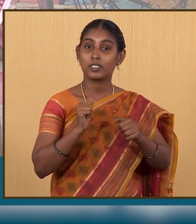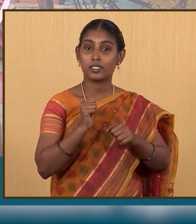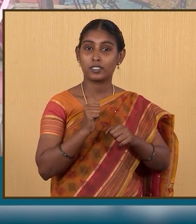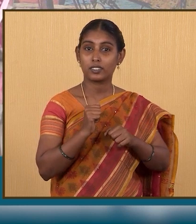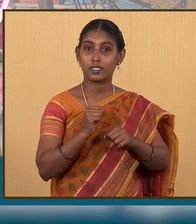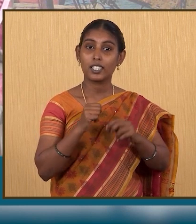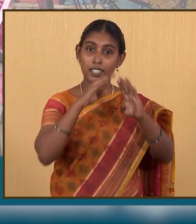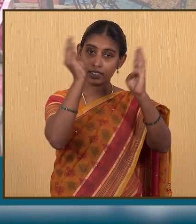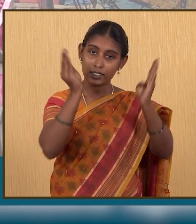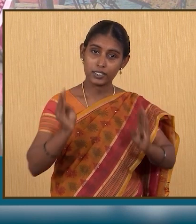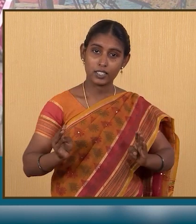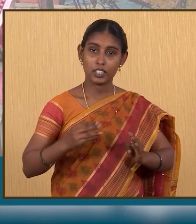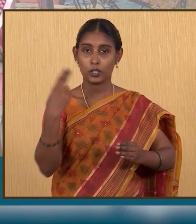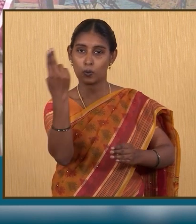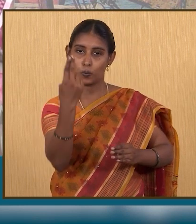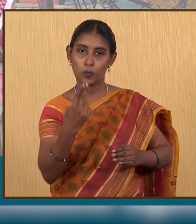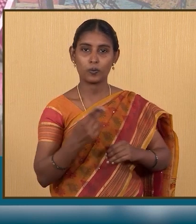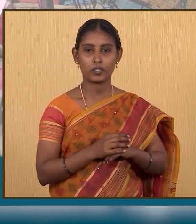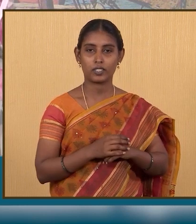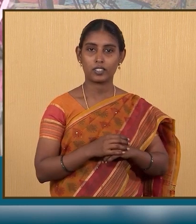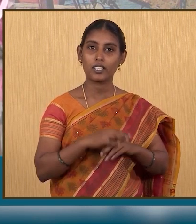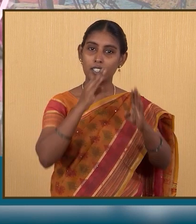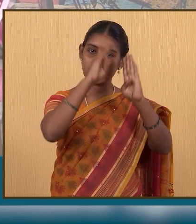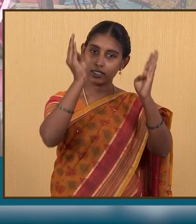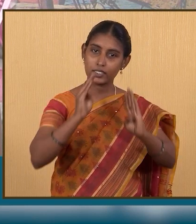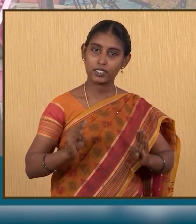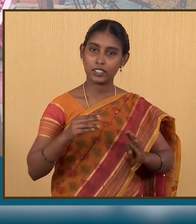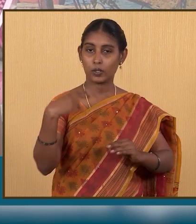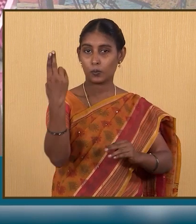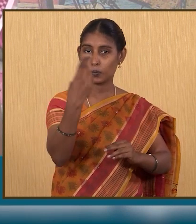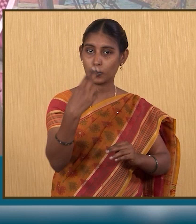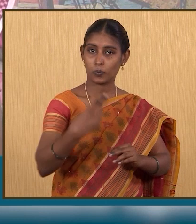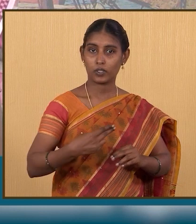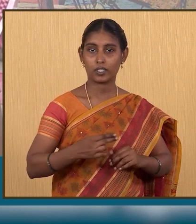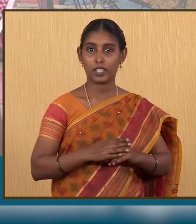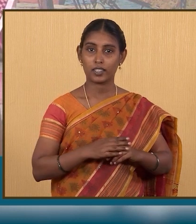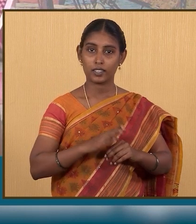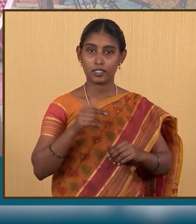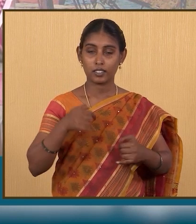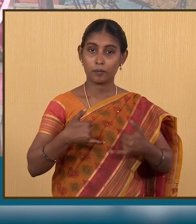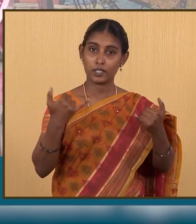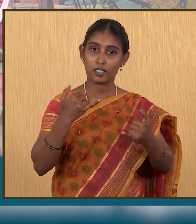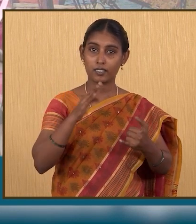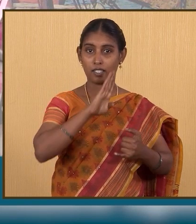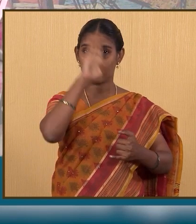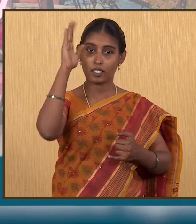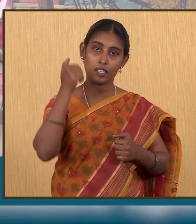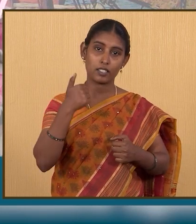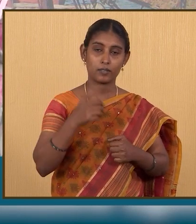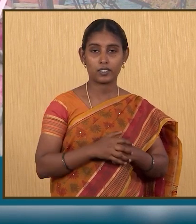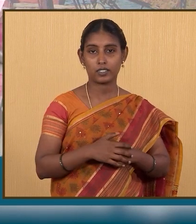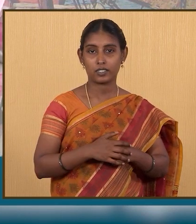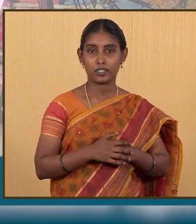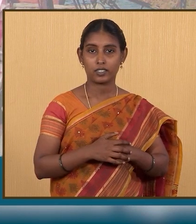அப்படின்னு பார்த்தோன்னா சிலைகள், ஓவியங்கள். சிலைகளும் ஓவியங்களும் நம்மளோட தேச தலைவர்கள் அவர்களோட